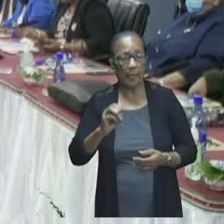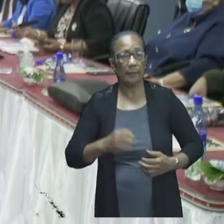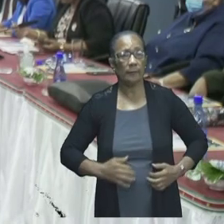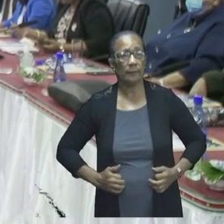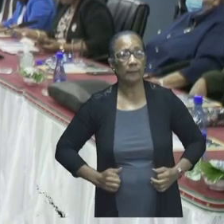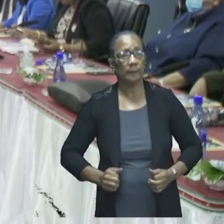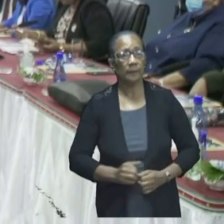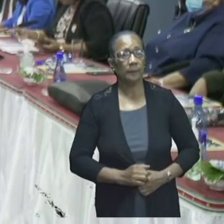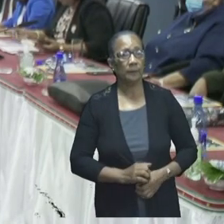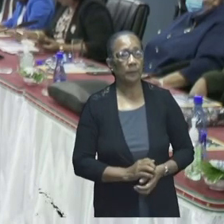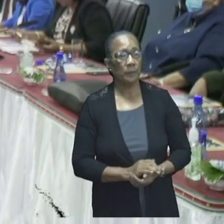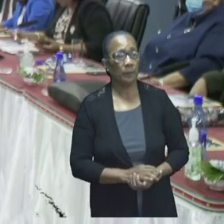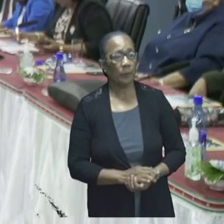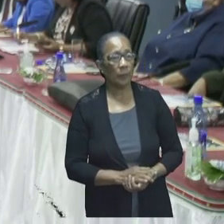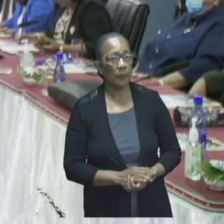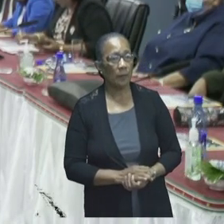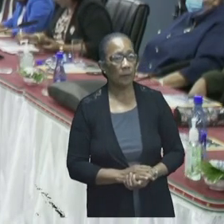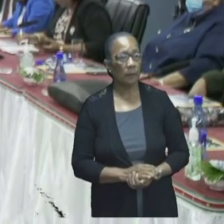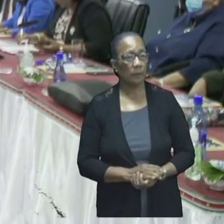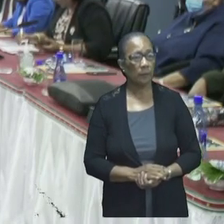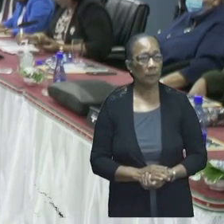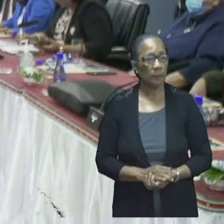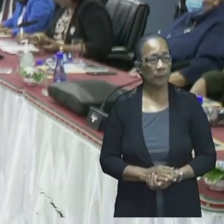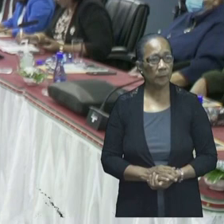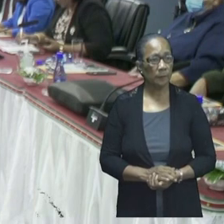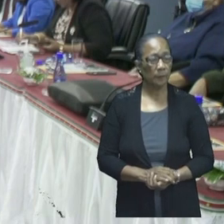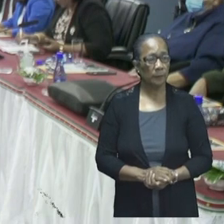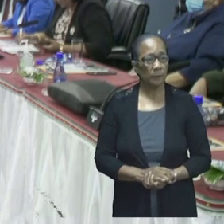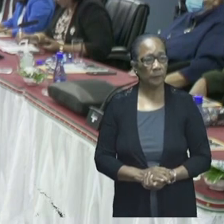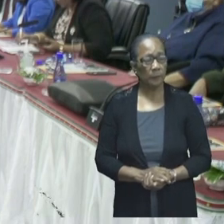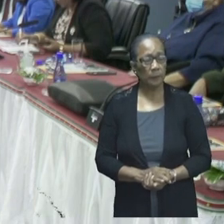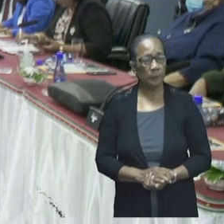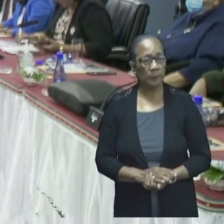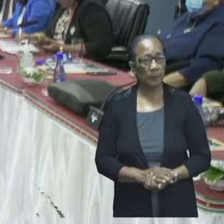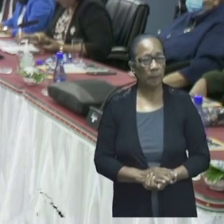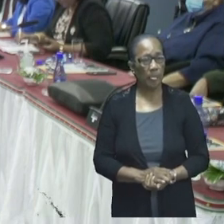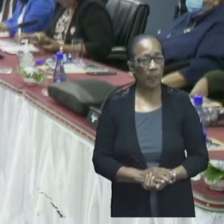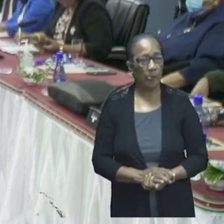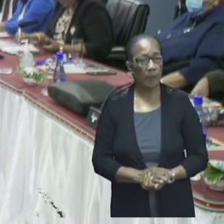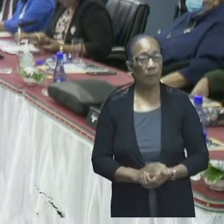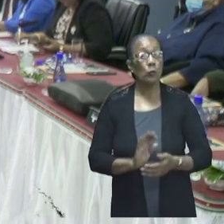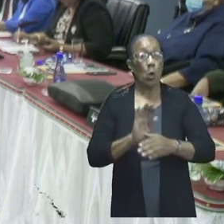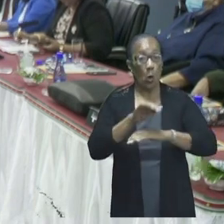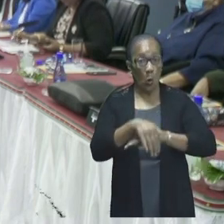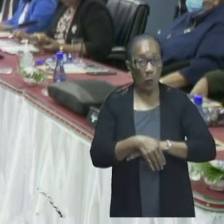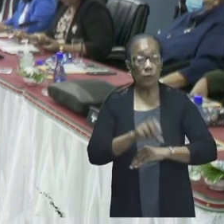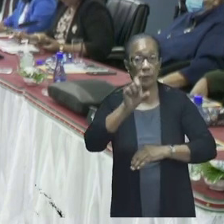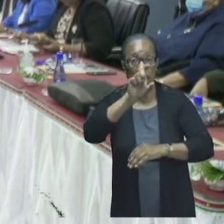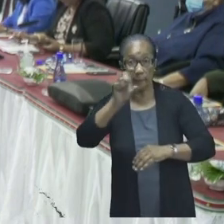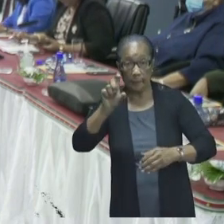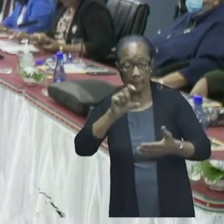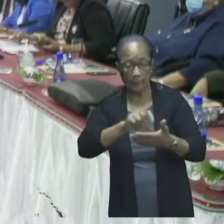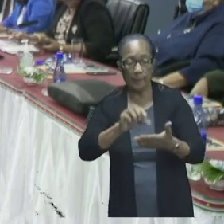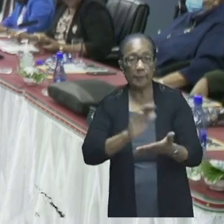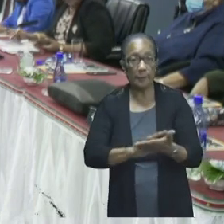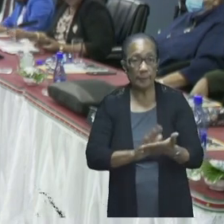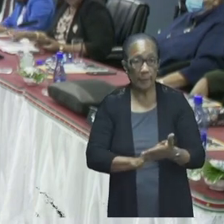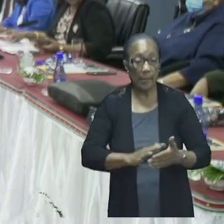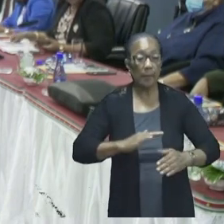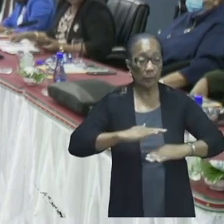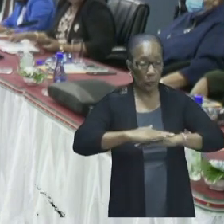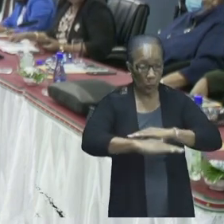bedankt voor wat betreft de registratie van de personen die u gewoon te